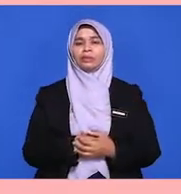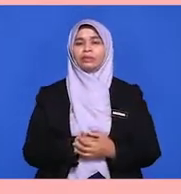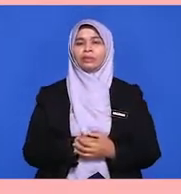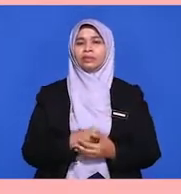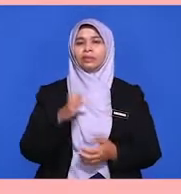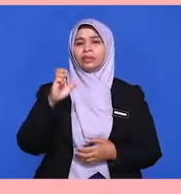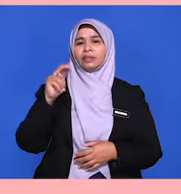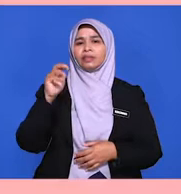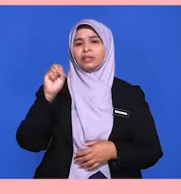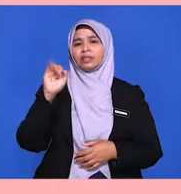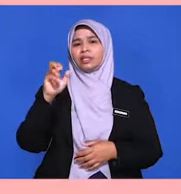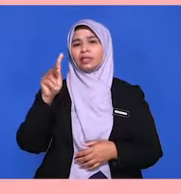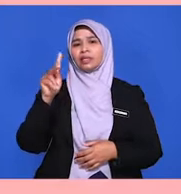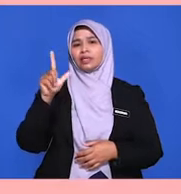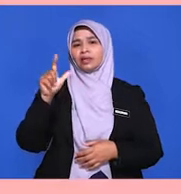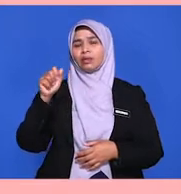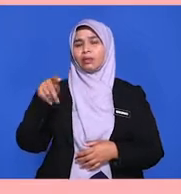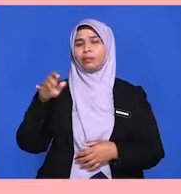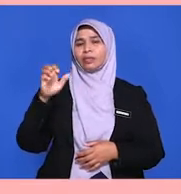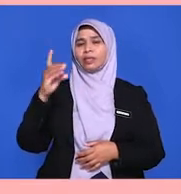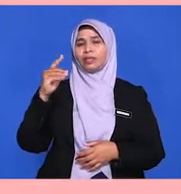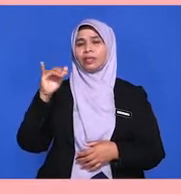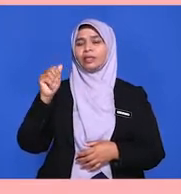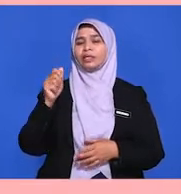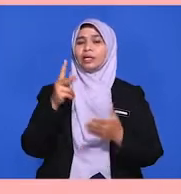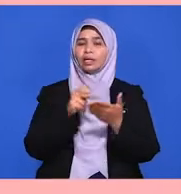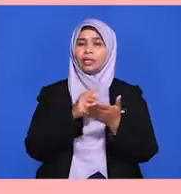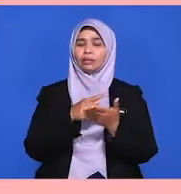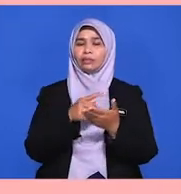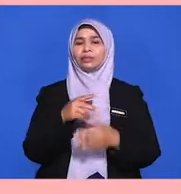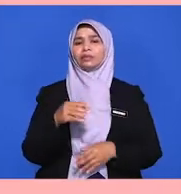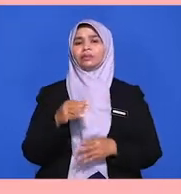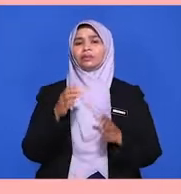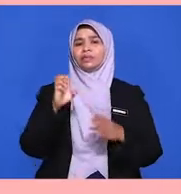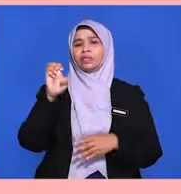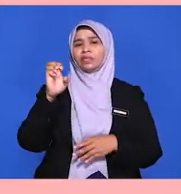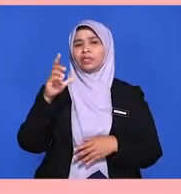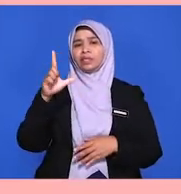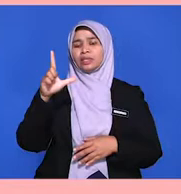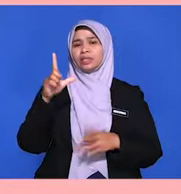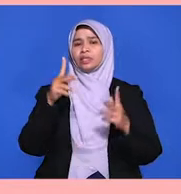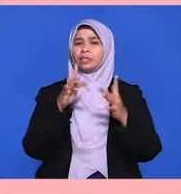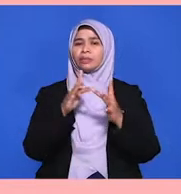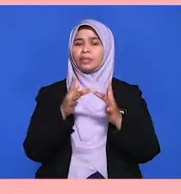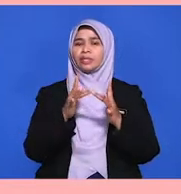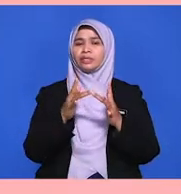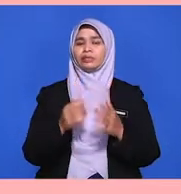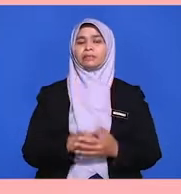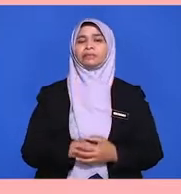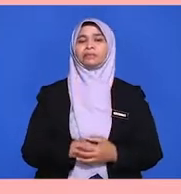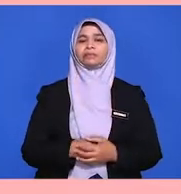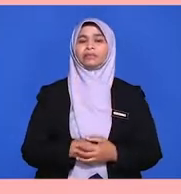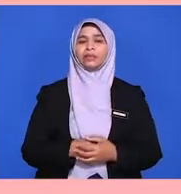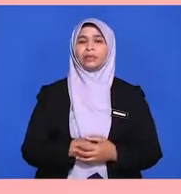ensiklopedia, kamus atau laman web. Setiap jenis bahan